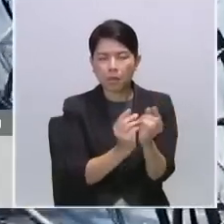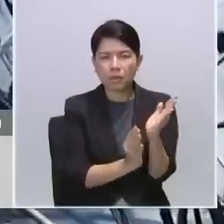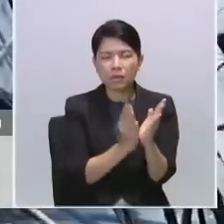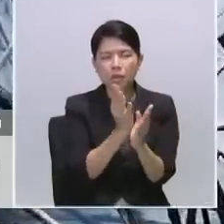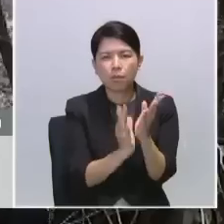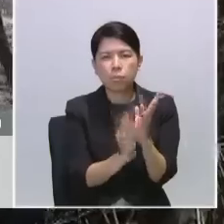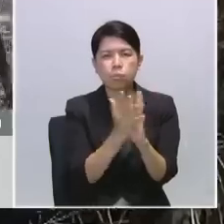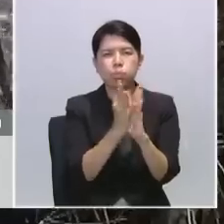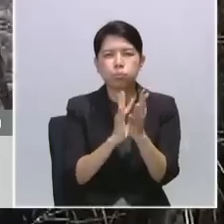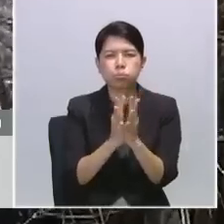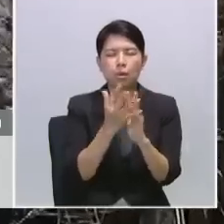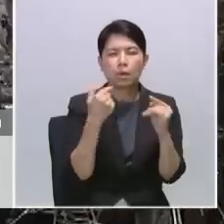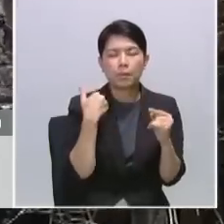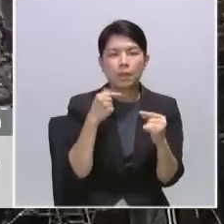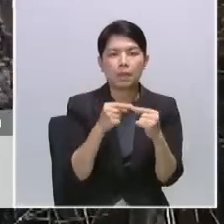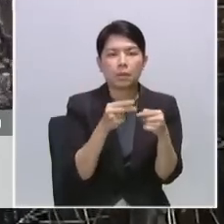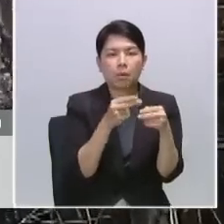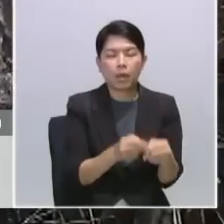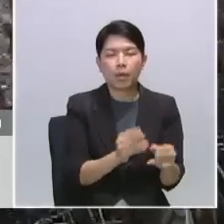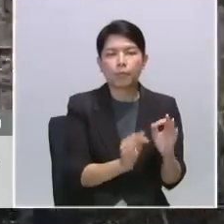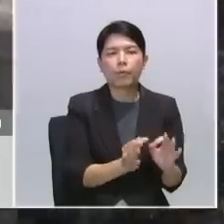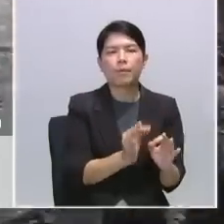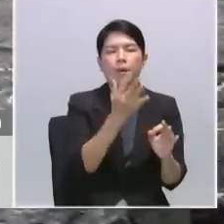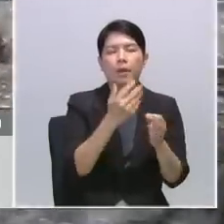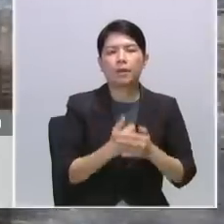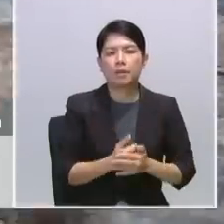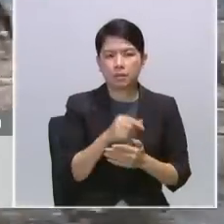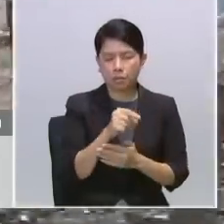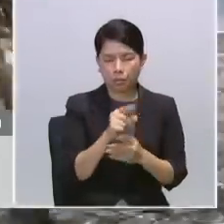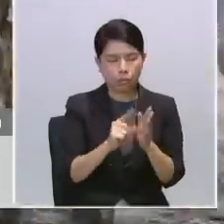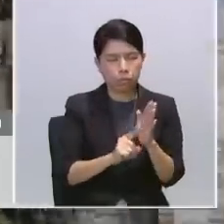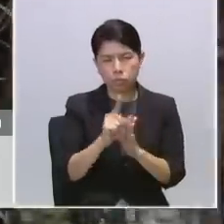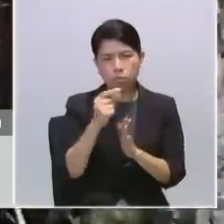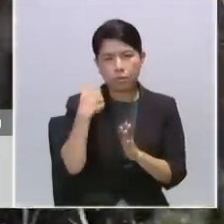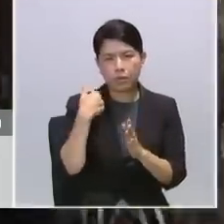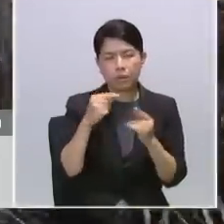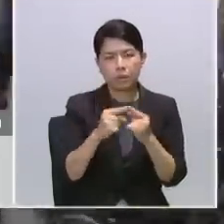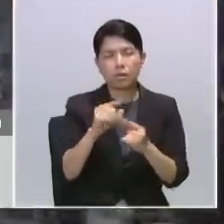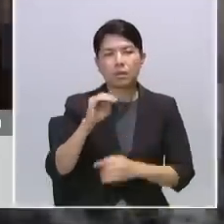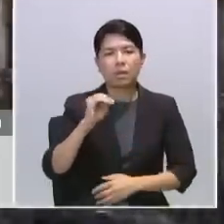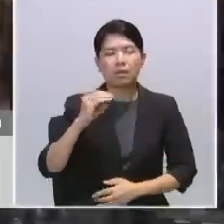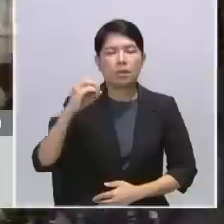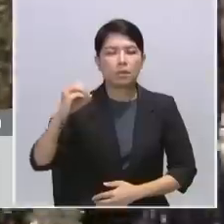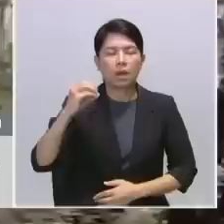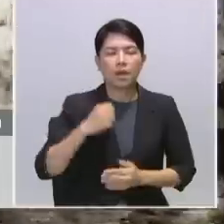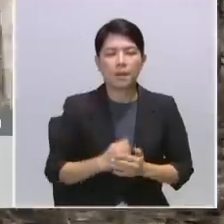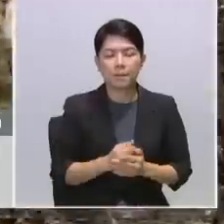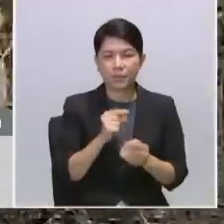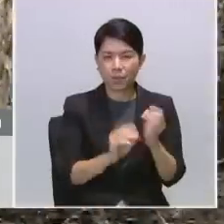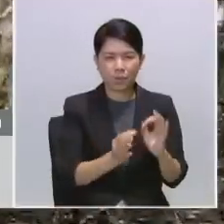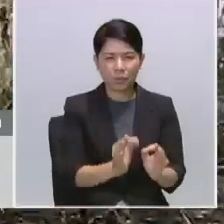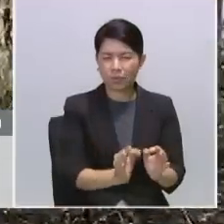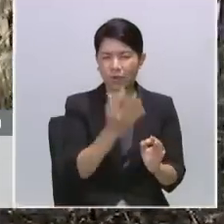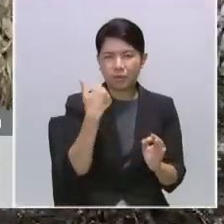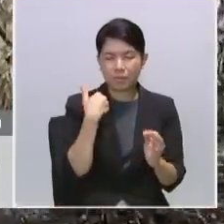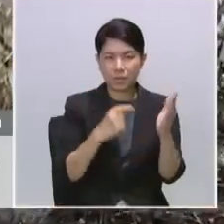ลุกไหม้เพราะว่าสภาพอากาศในพื้นที่ร้อนจัดอุณหภูมิทะลุ40องศาเซลเซียสค่ะโดยไฟได้ลุกไหม้กอ